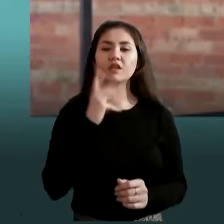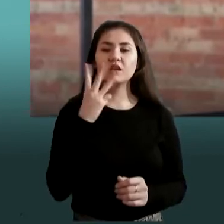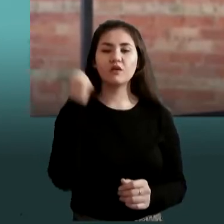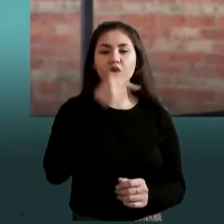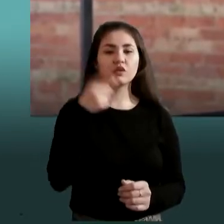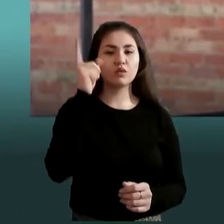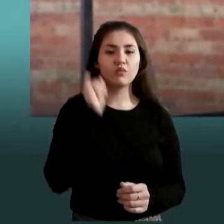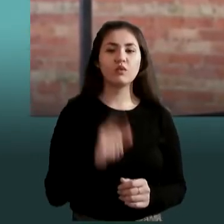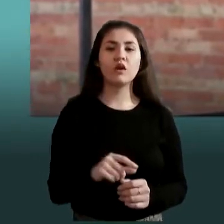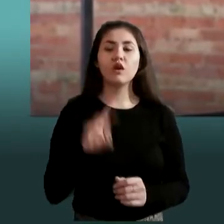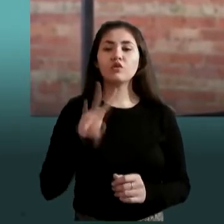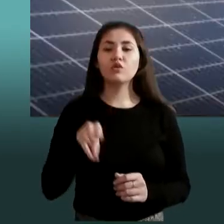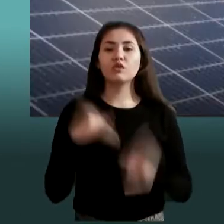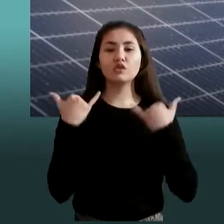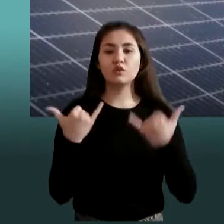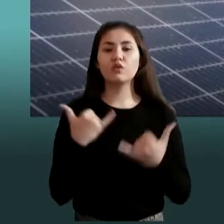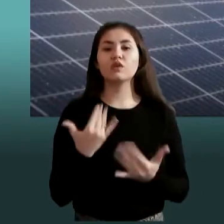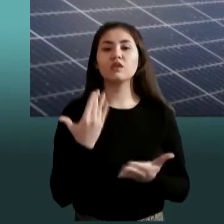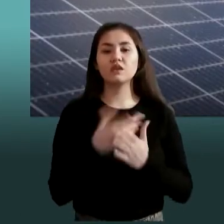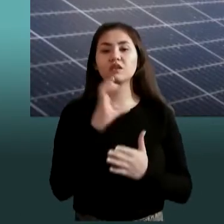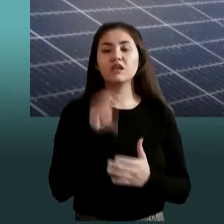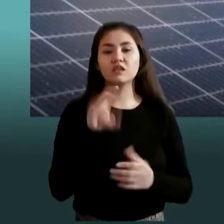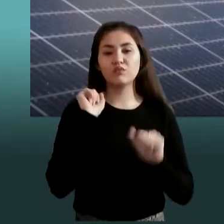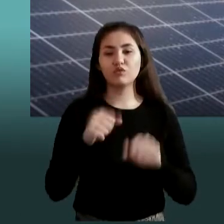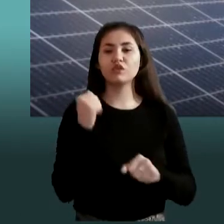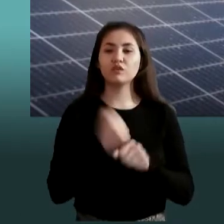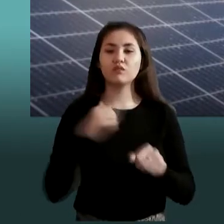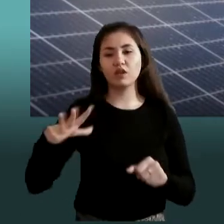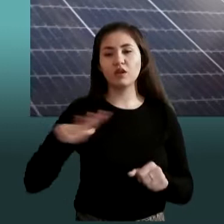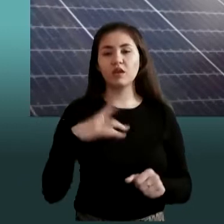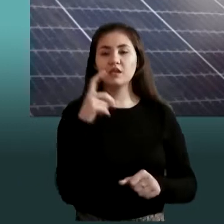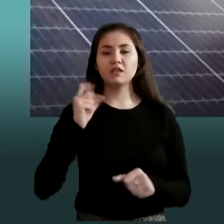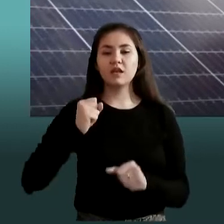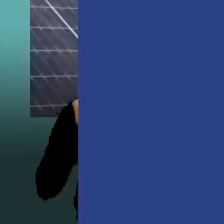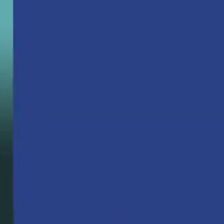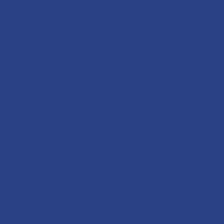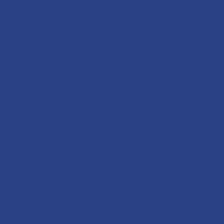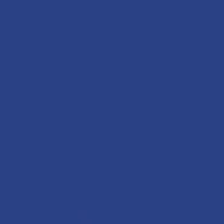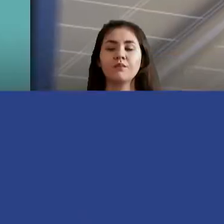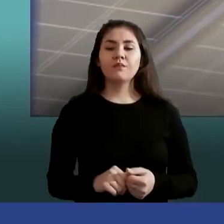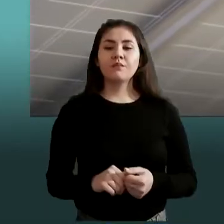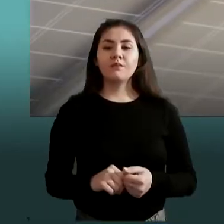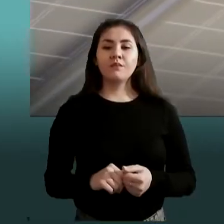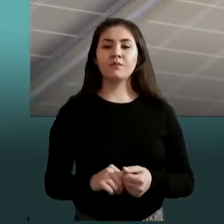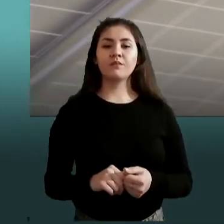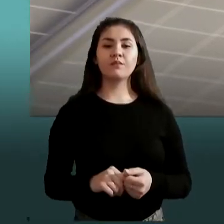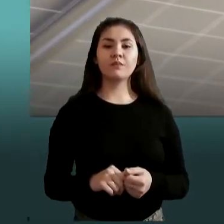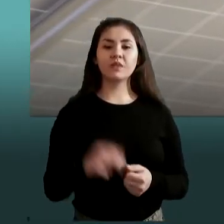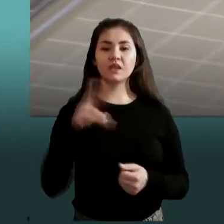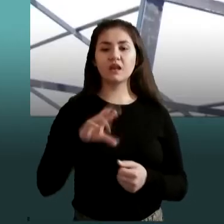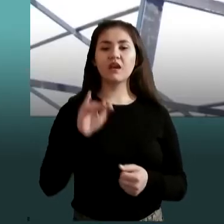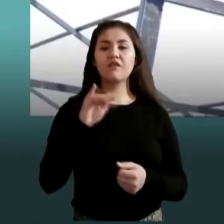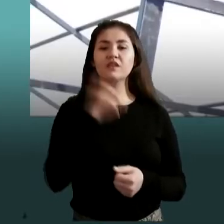то сьогодні таку ж станцію можна було би встановити за 15-16 тисяч доларів. Для фізичних